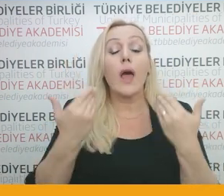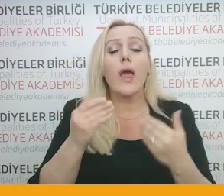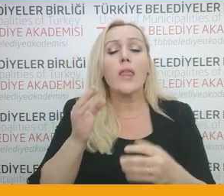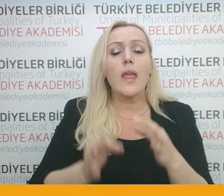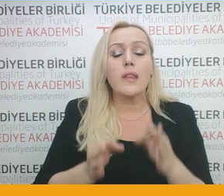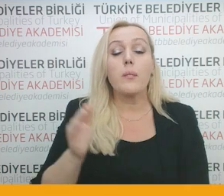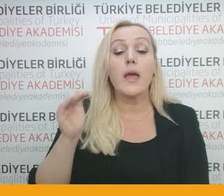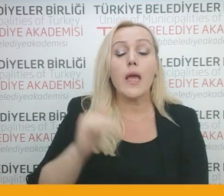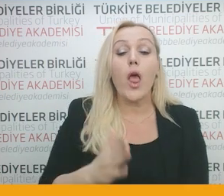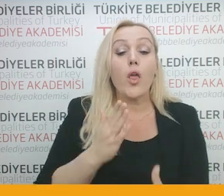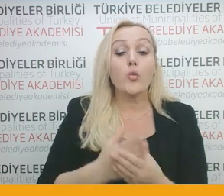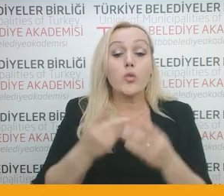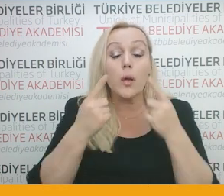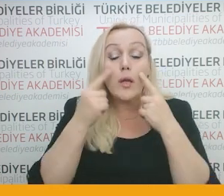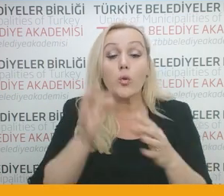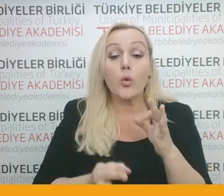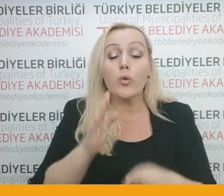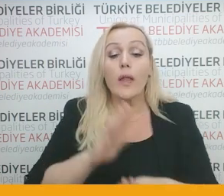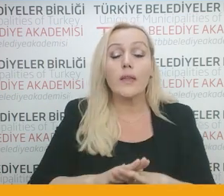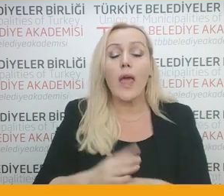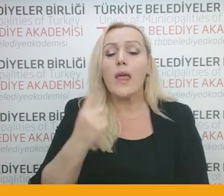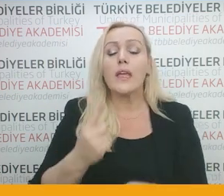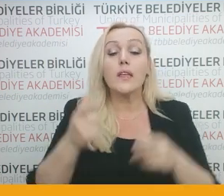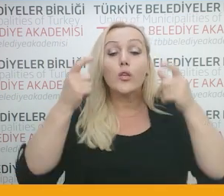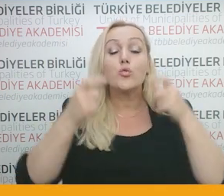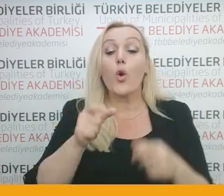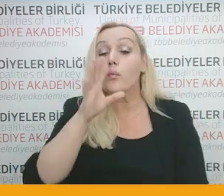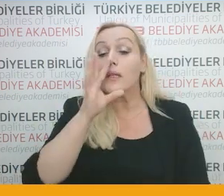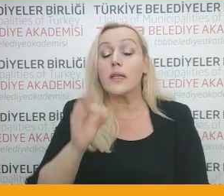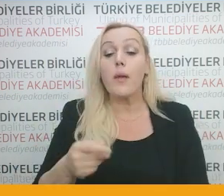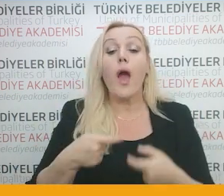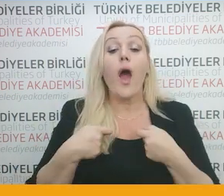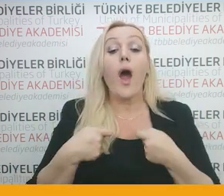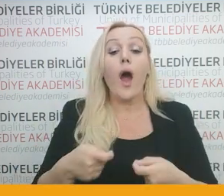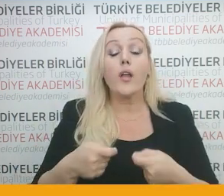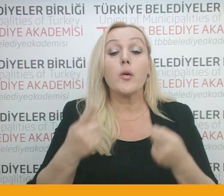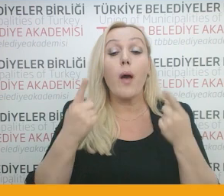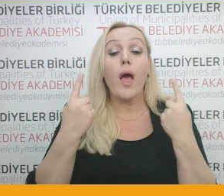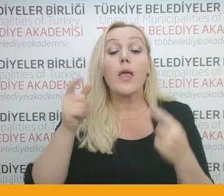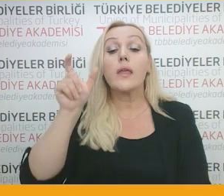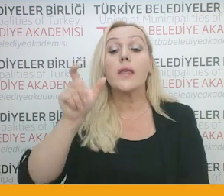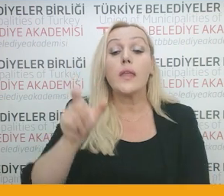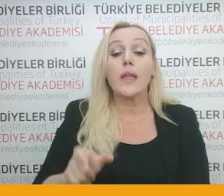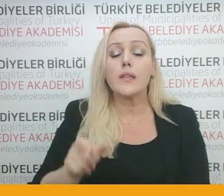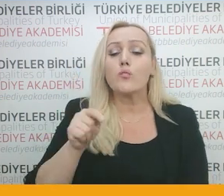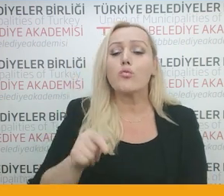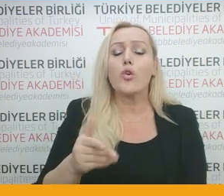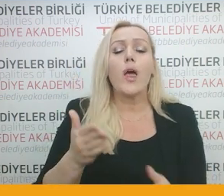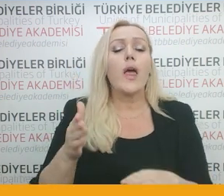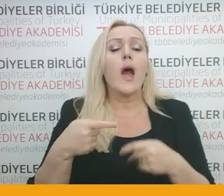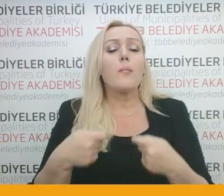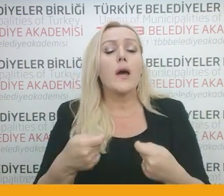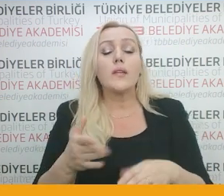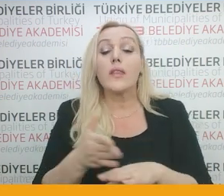eline aldığında sorumluluk olarak ilk olarak kimi görür? Harcama yetkisini görür arkadaşlar. Harcama yetkisini, bu harcama neden yapıldı, nasıl